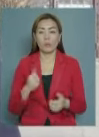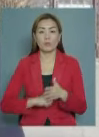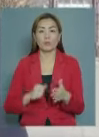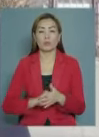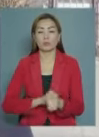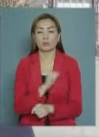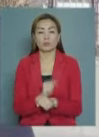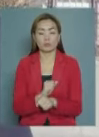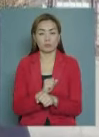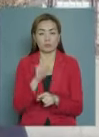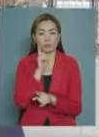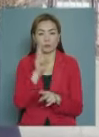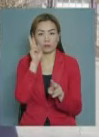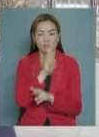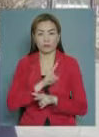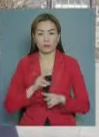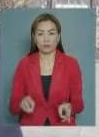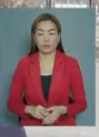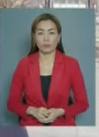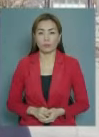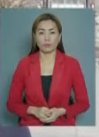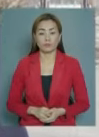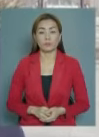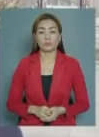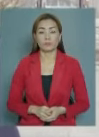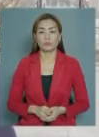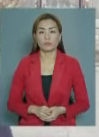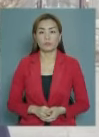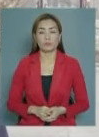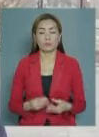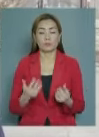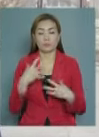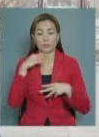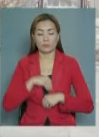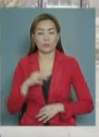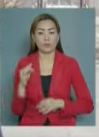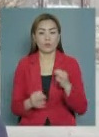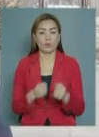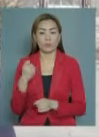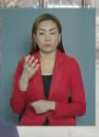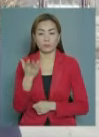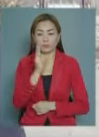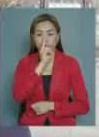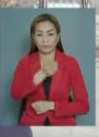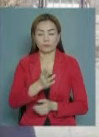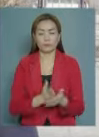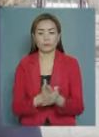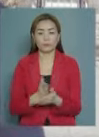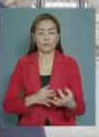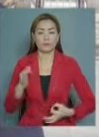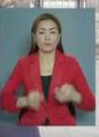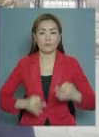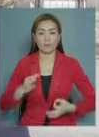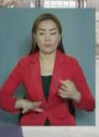себепті кешігіп жатыр? Бізге белгісіз. Бізге айтқан әңгімелер ақшасы желініп қойды, сіз сотта дейді. Оның сот